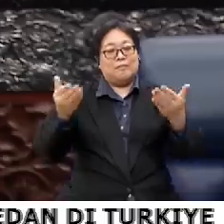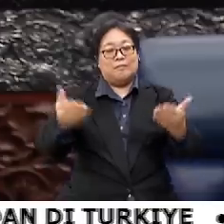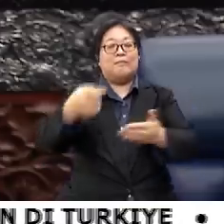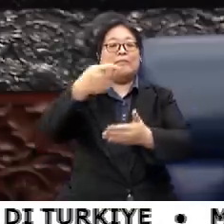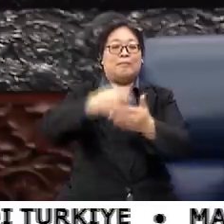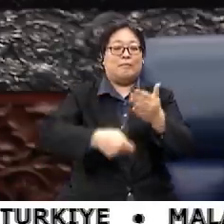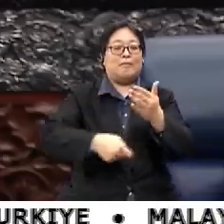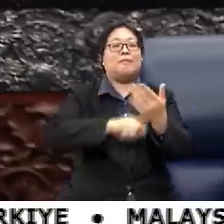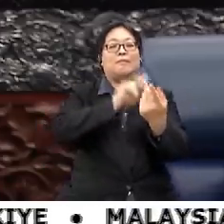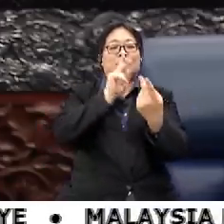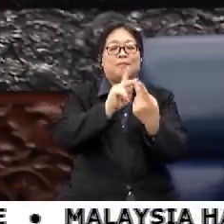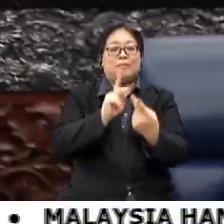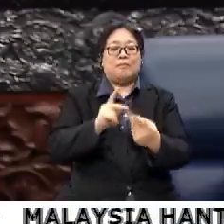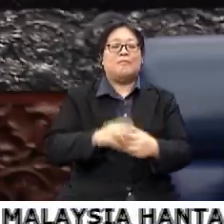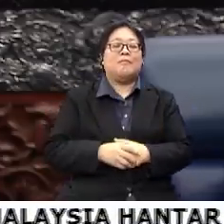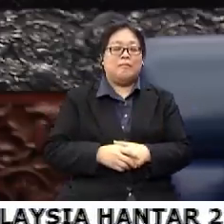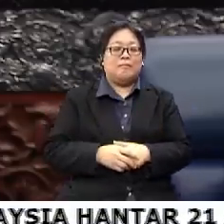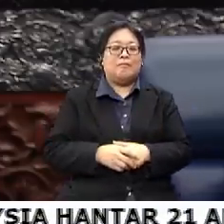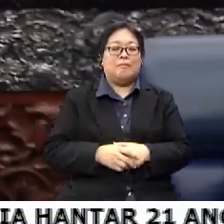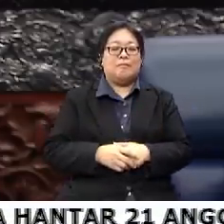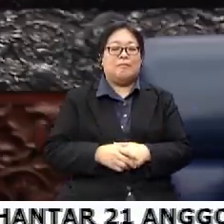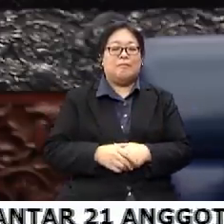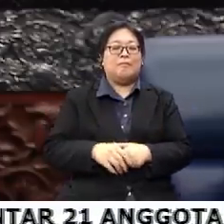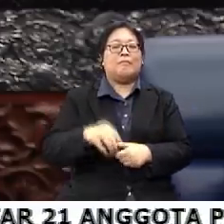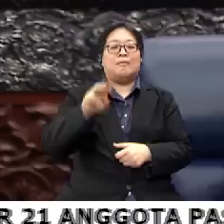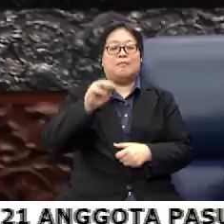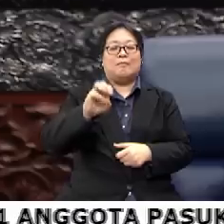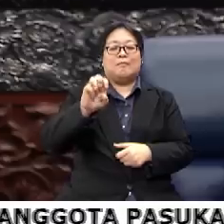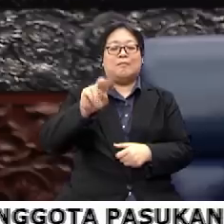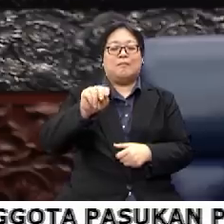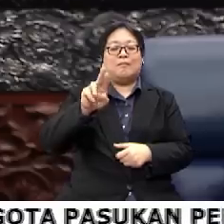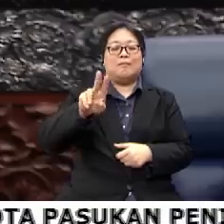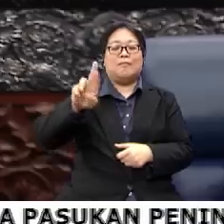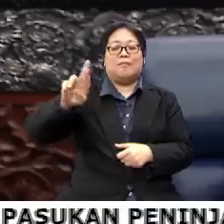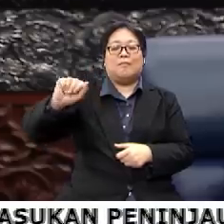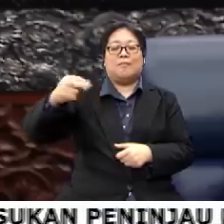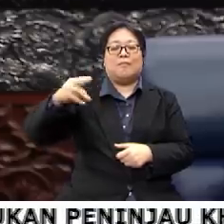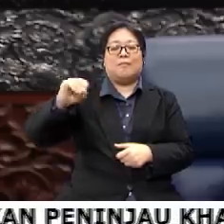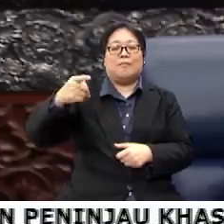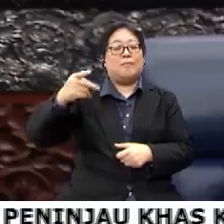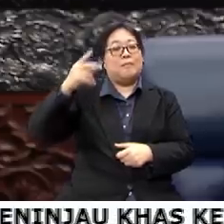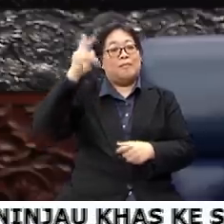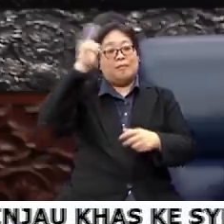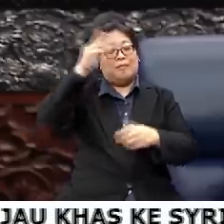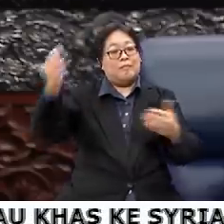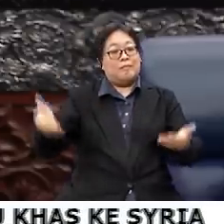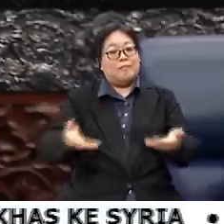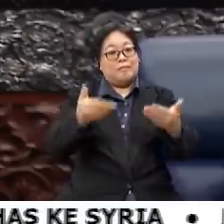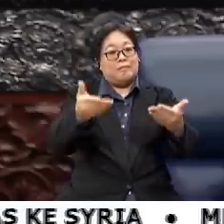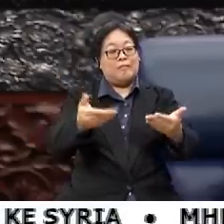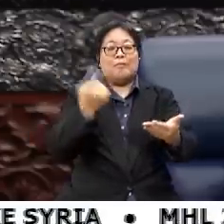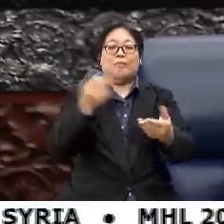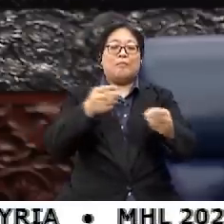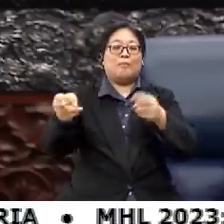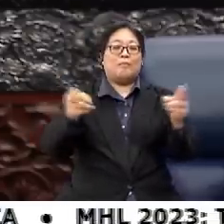pada harga yang munasabah. Ya, menu rahmah yang diperkenalkan oleh kerajaan mungkin satu inisiatif